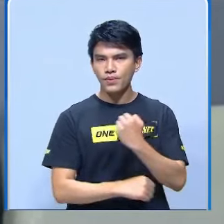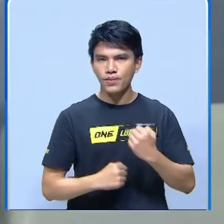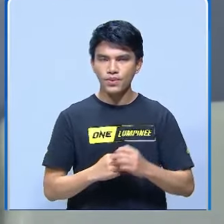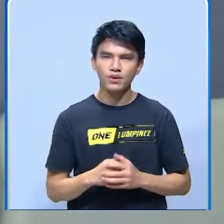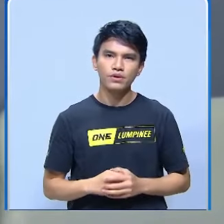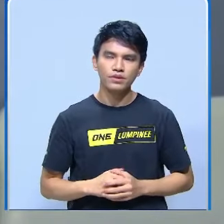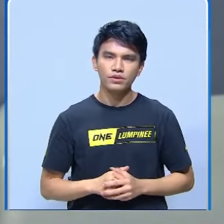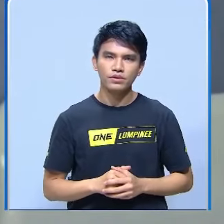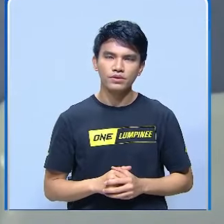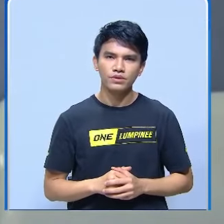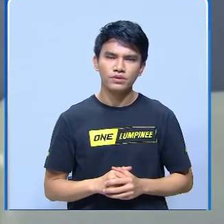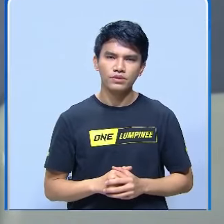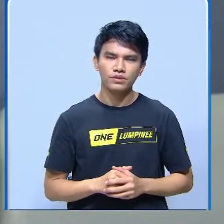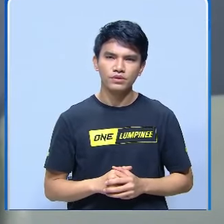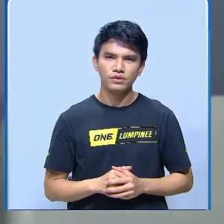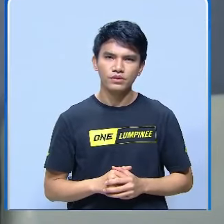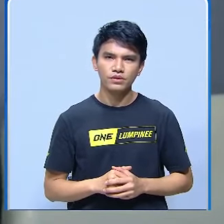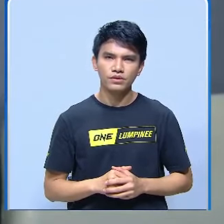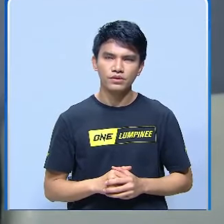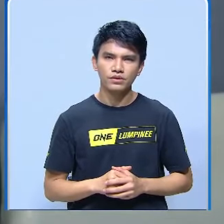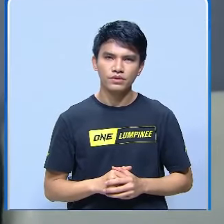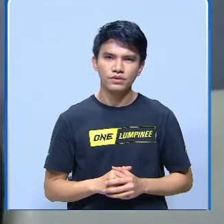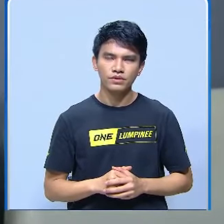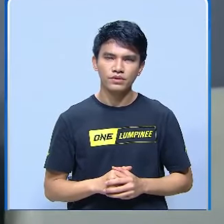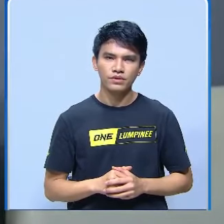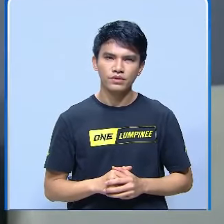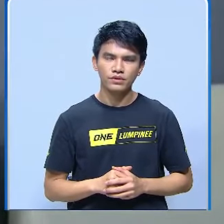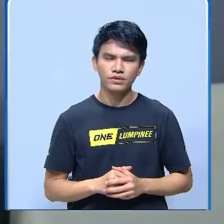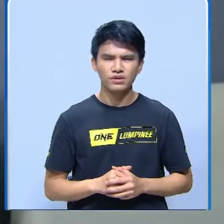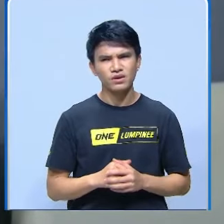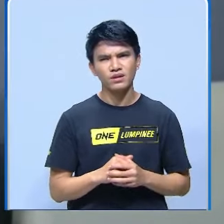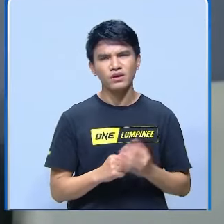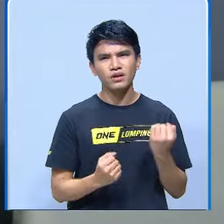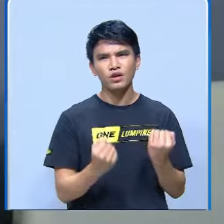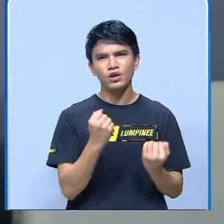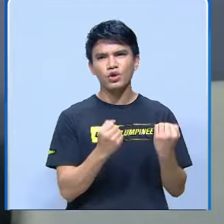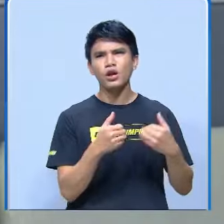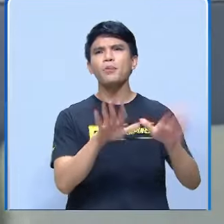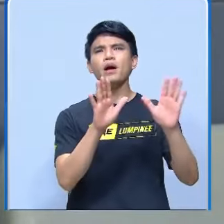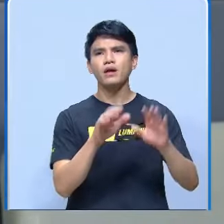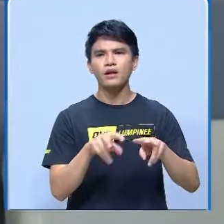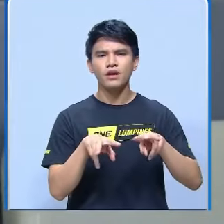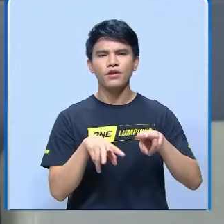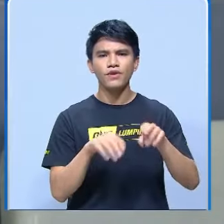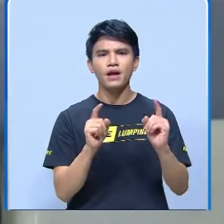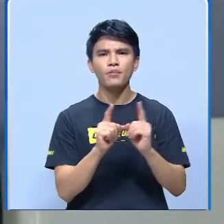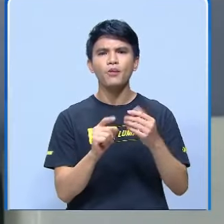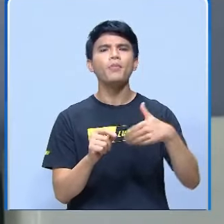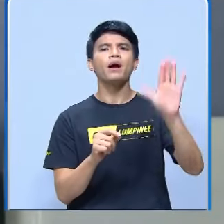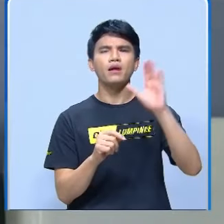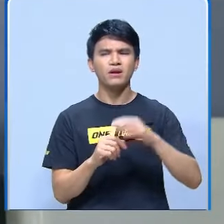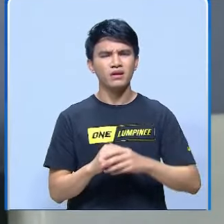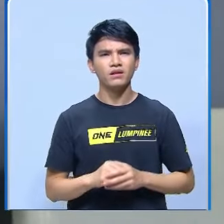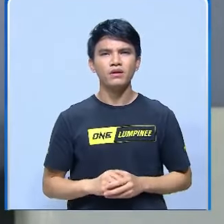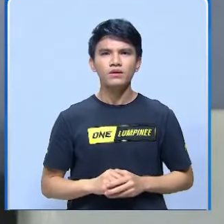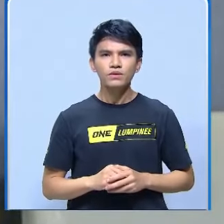รถเนี่ยแล้วมันก็ลงให้ผมบอกผมเอารถไปเลยว่าไปหาแฟน รู้เรื่องอะไรครับ ว่าเขา